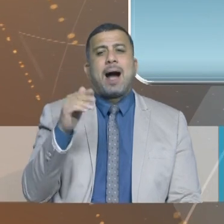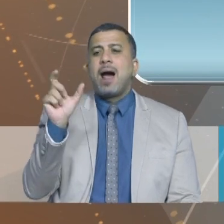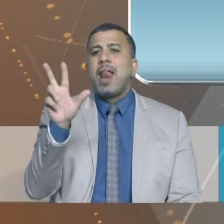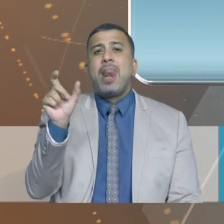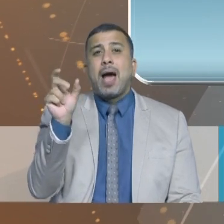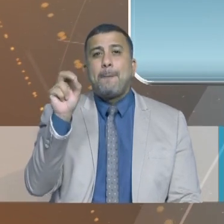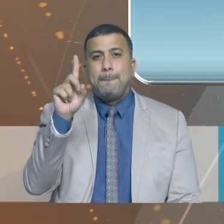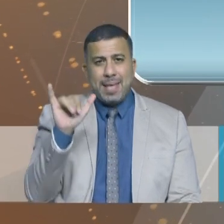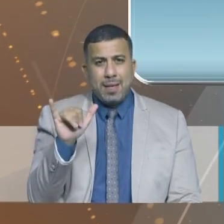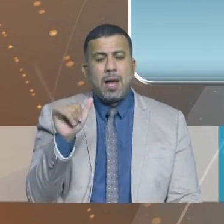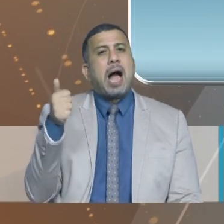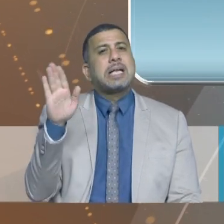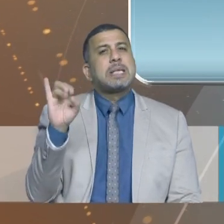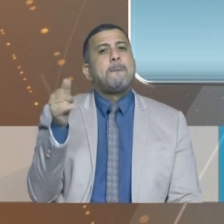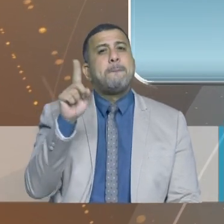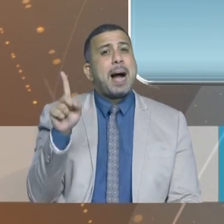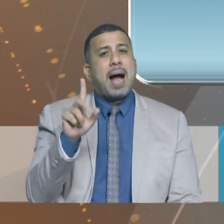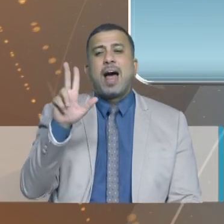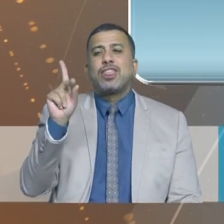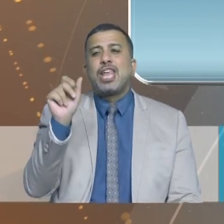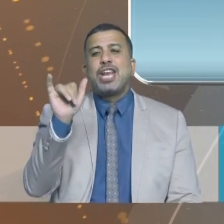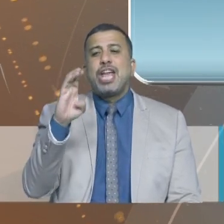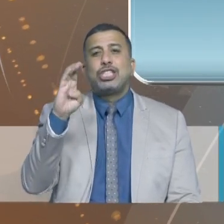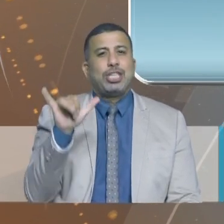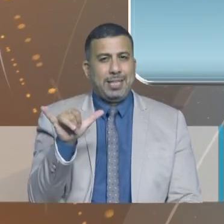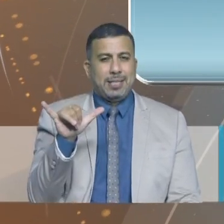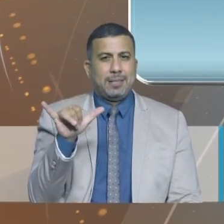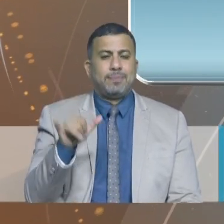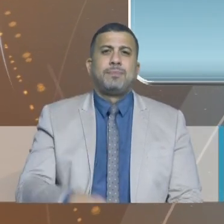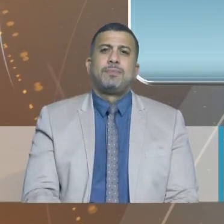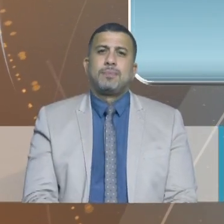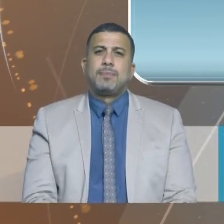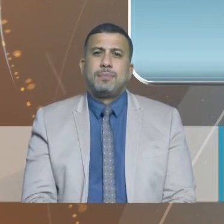محمد الخبيل النقبي واسماء محمد عبد الرحمن الطنيجي